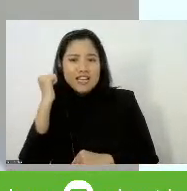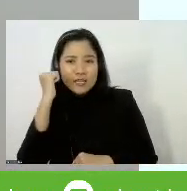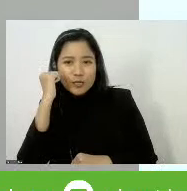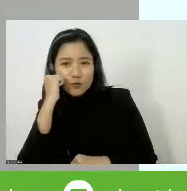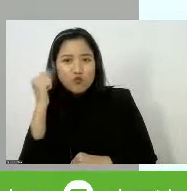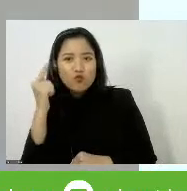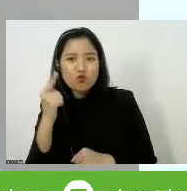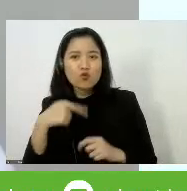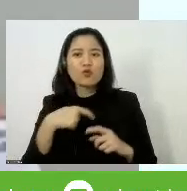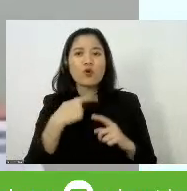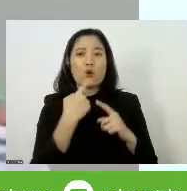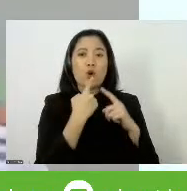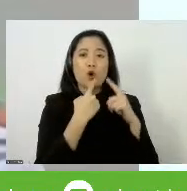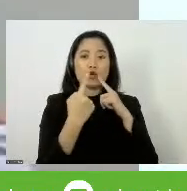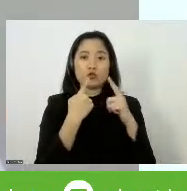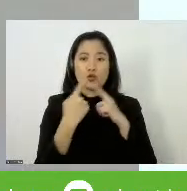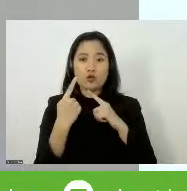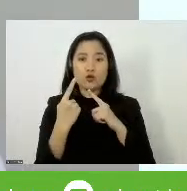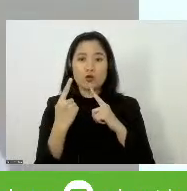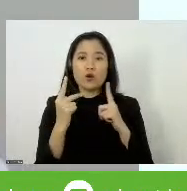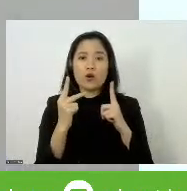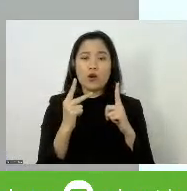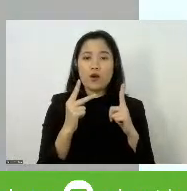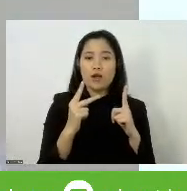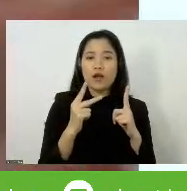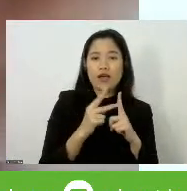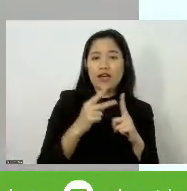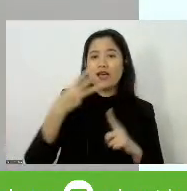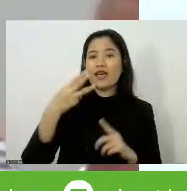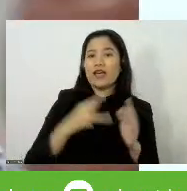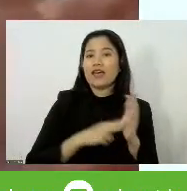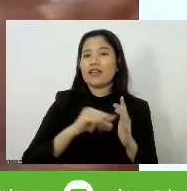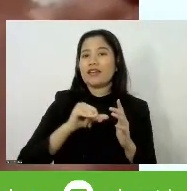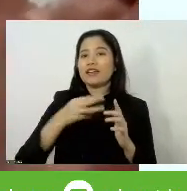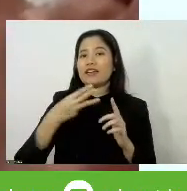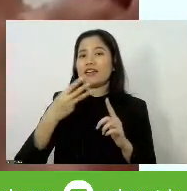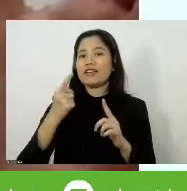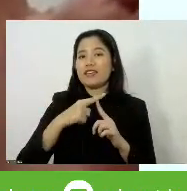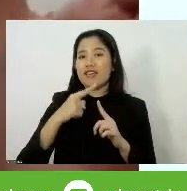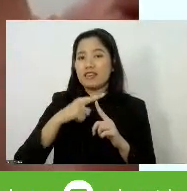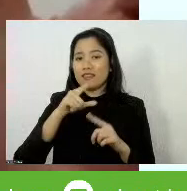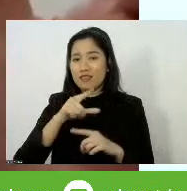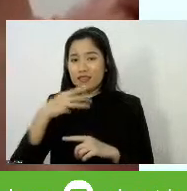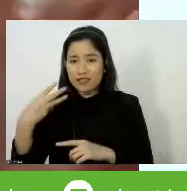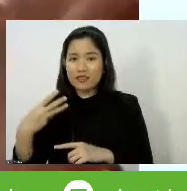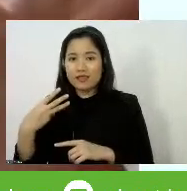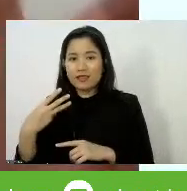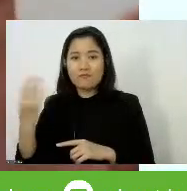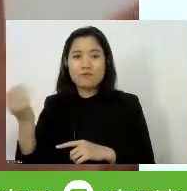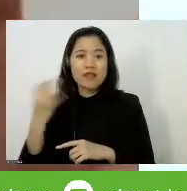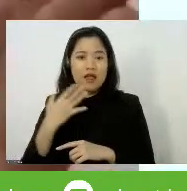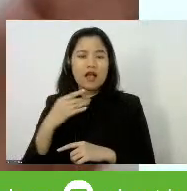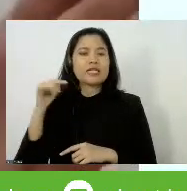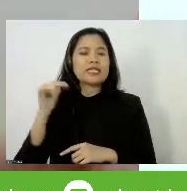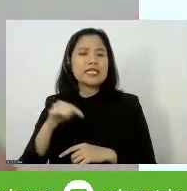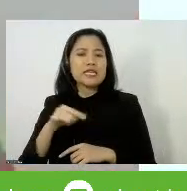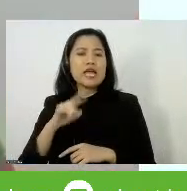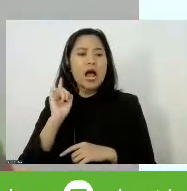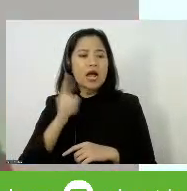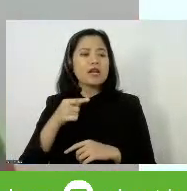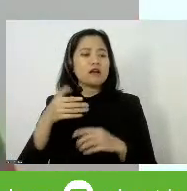konser tadi warnet bahwa I am kita ada masanya